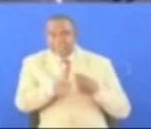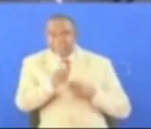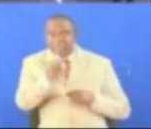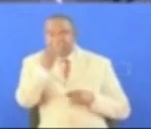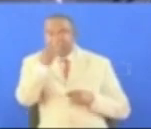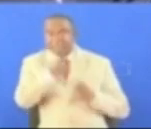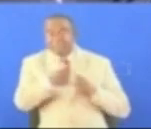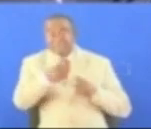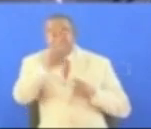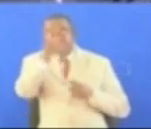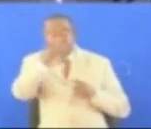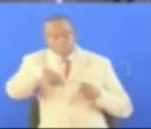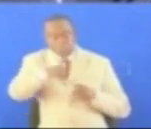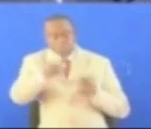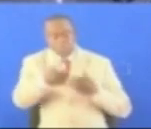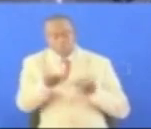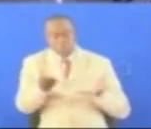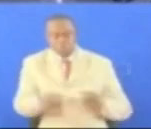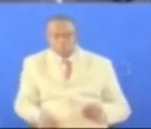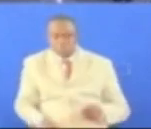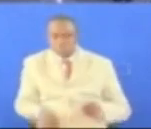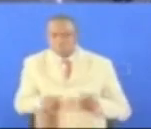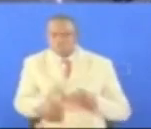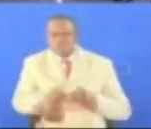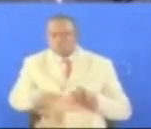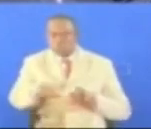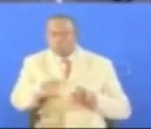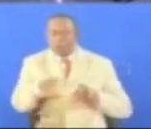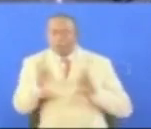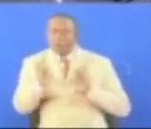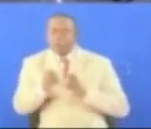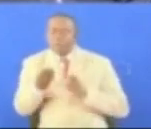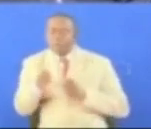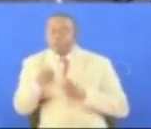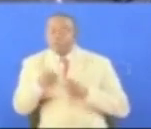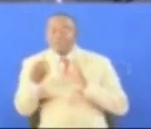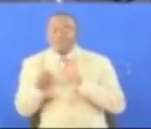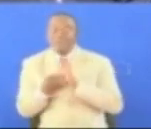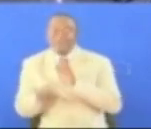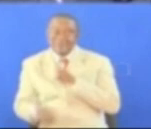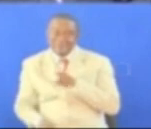hatutakuwepo. Tumewekeza katika bwawa la umeme ya bilioni 800,